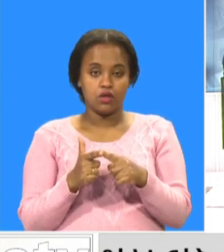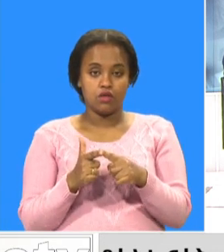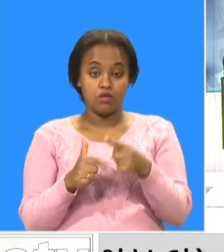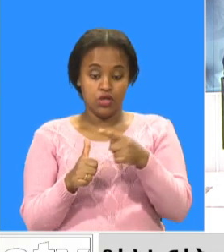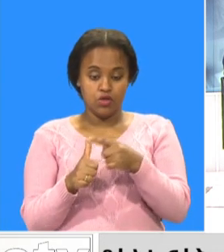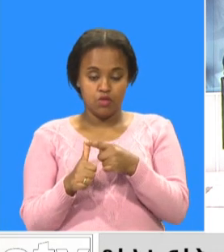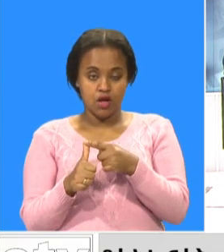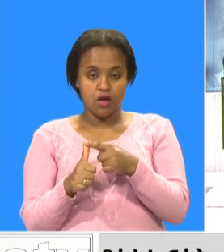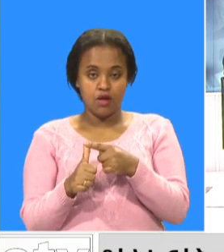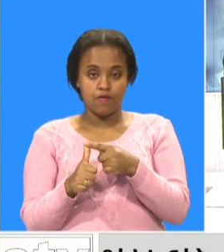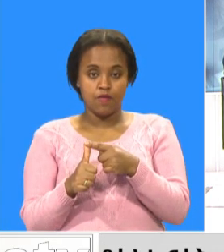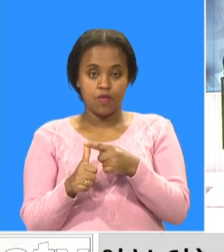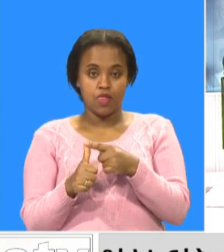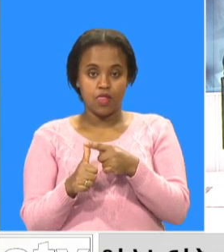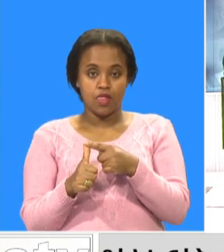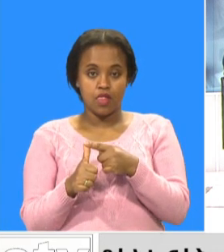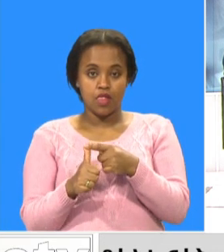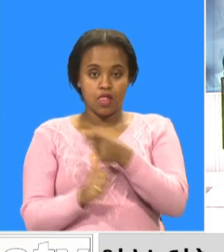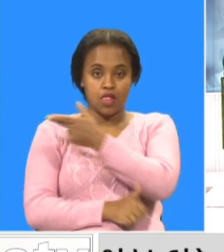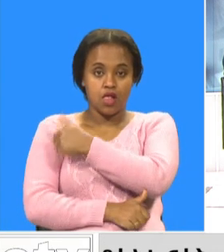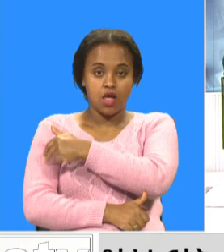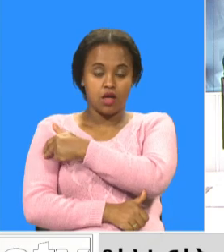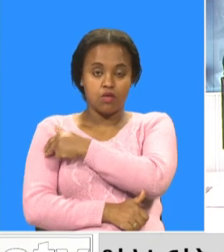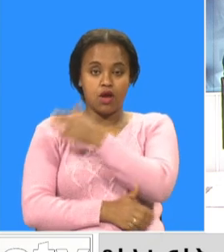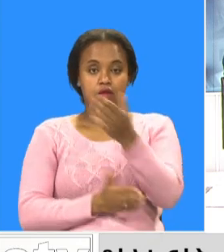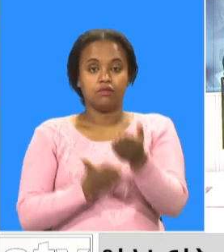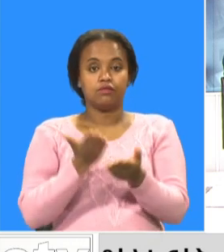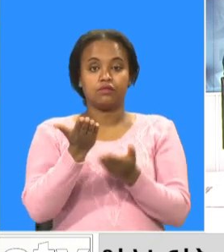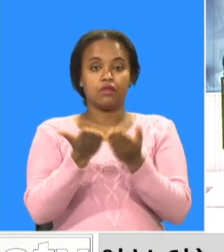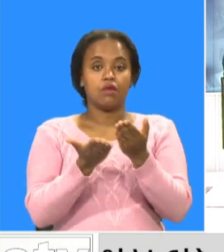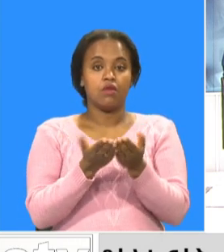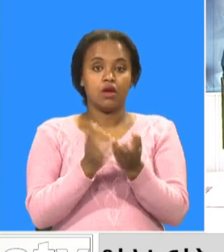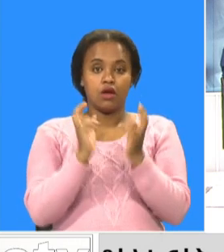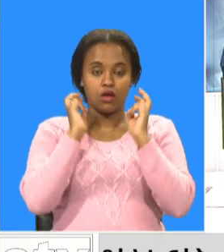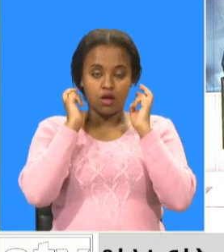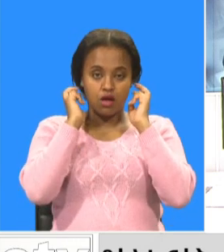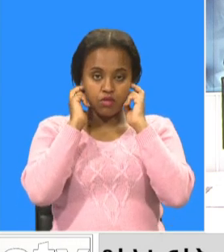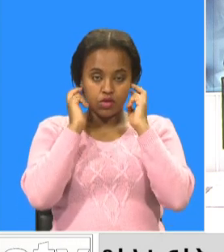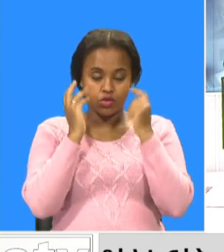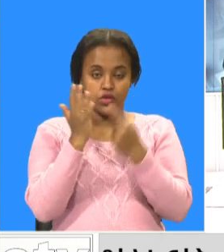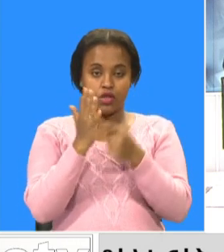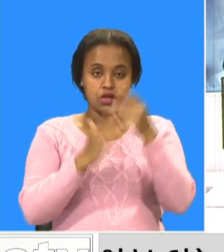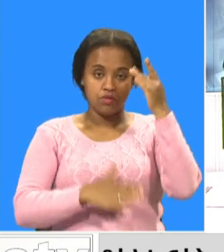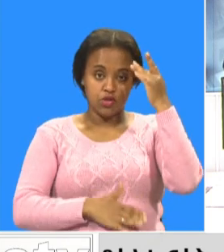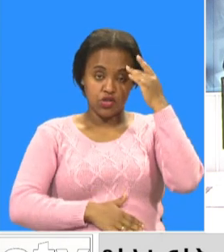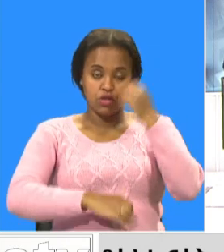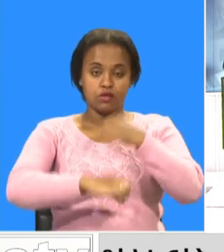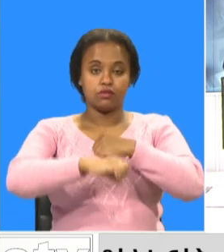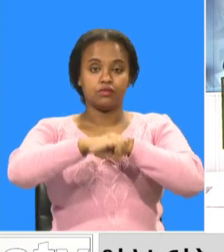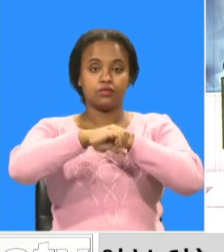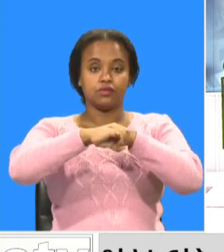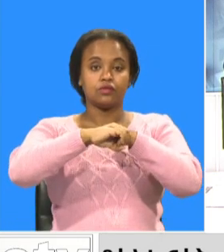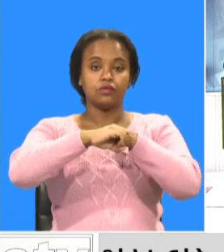መጀመሪያ እነዚህ የህክምና መገልገያ ማስኮች በተለይ ይሄንን በሽታ ለመከላከል